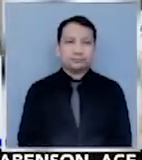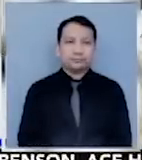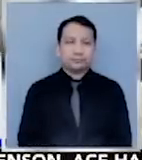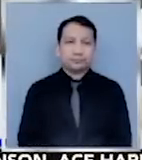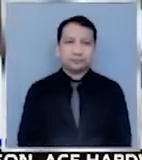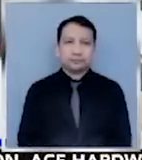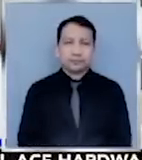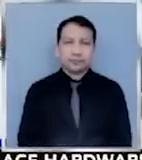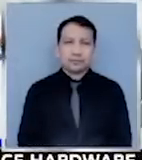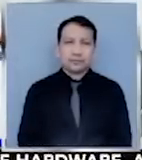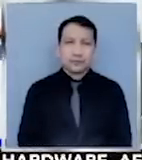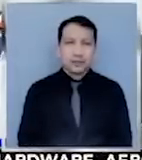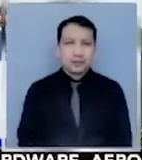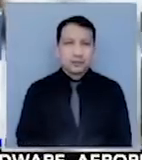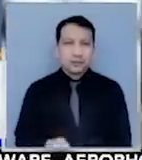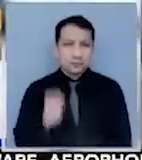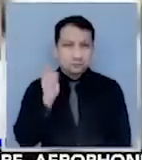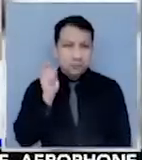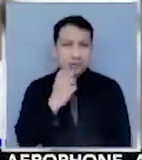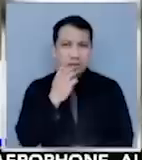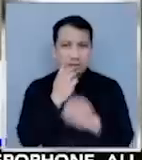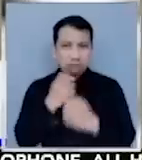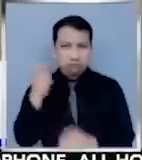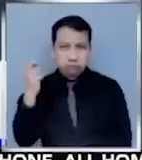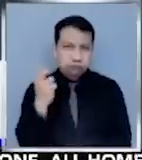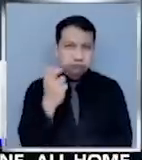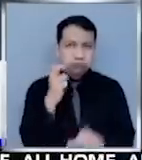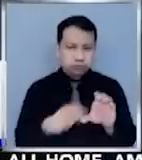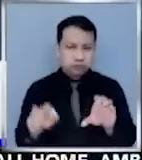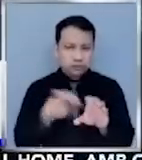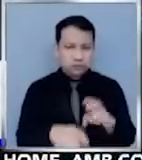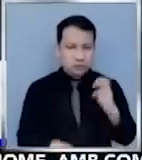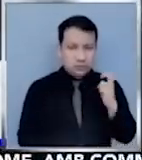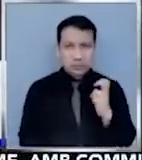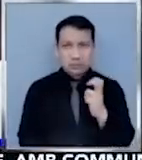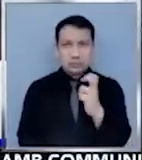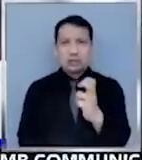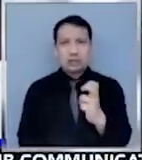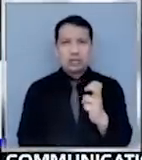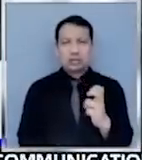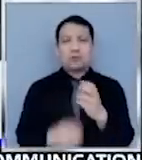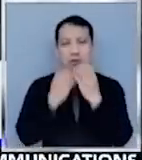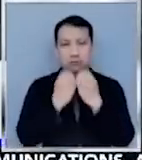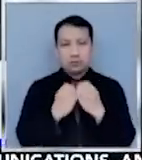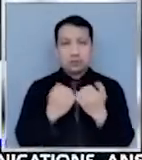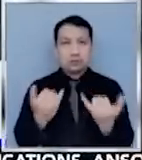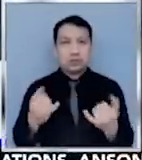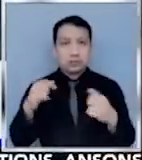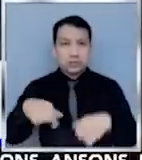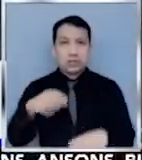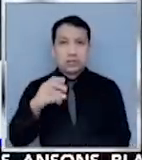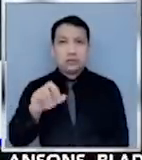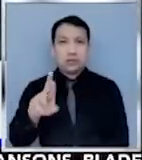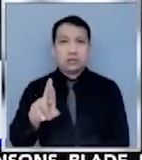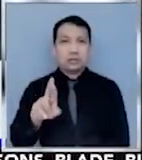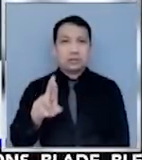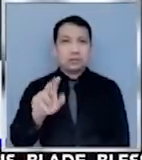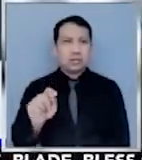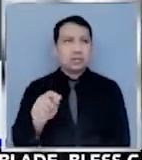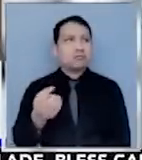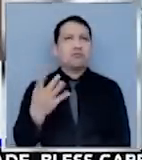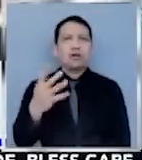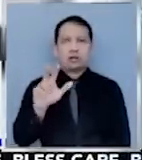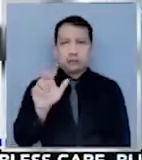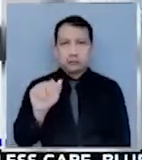Mabilis at mas matipid para kay Janis ang sumakay sa MRT 3. Pinakamurang pamasahe ngayon sa MRT ay 13 pesos at pinakamahal